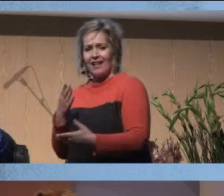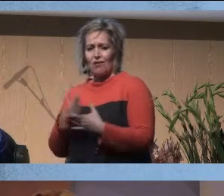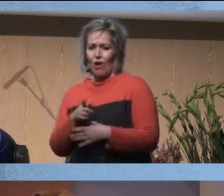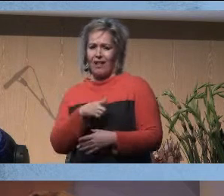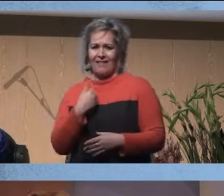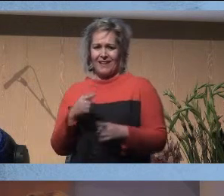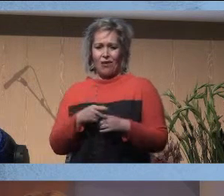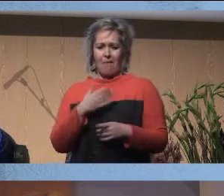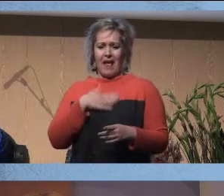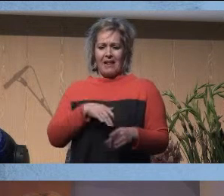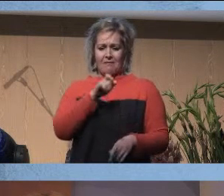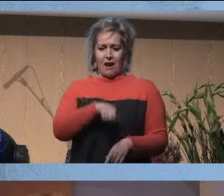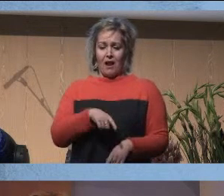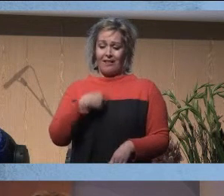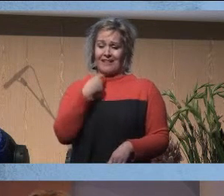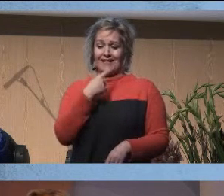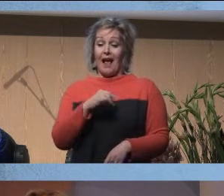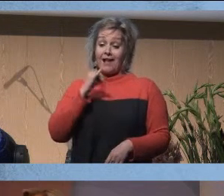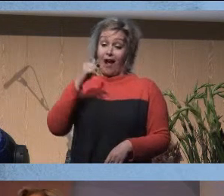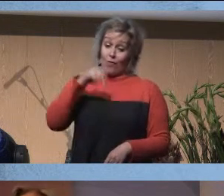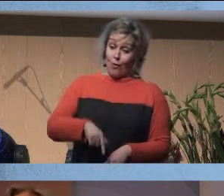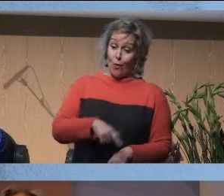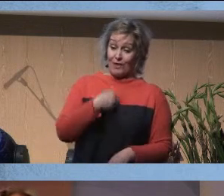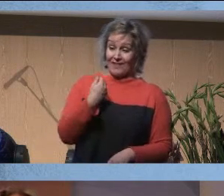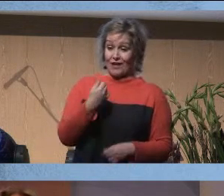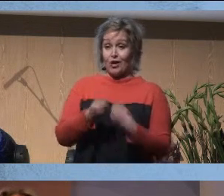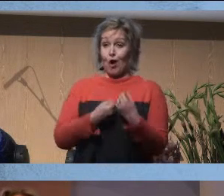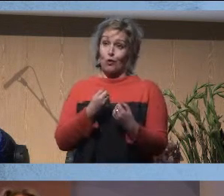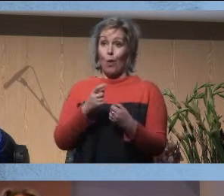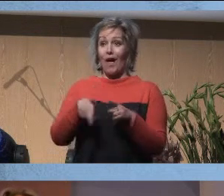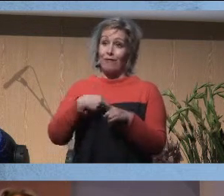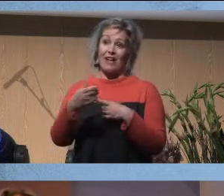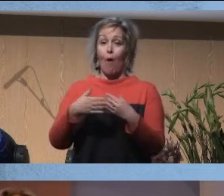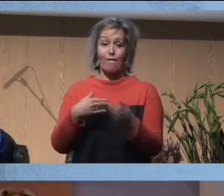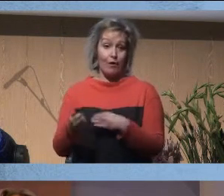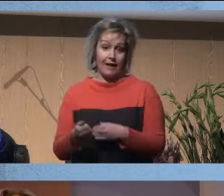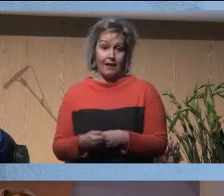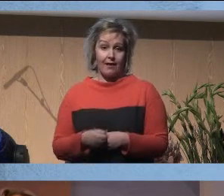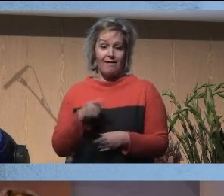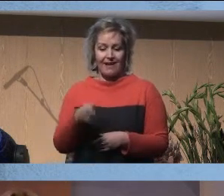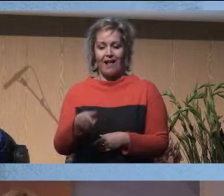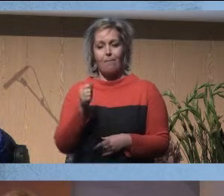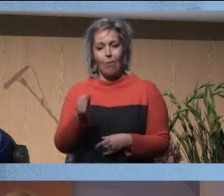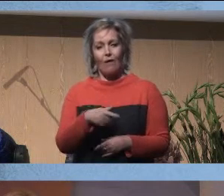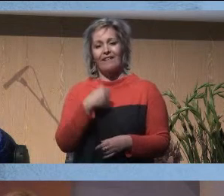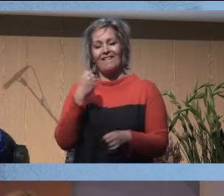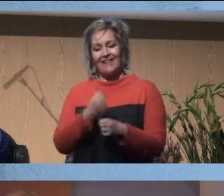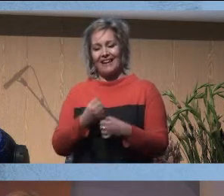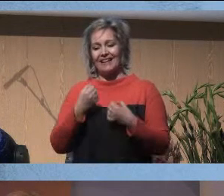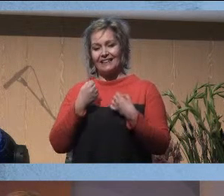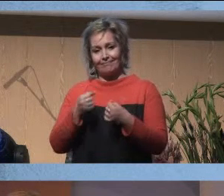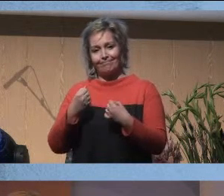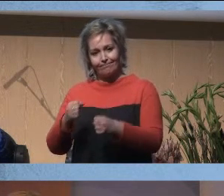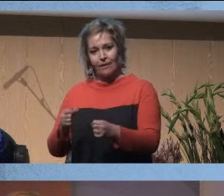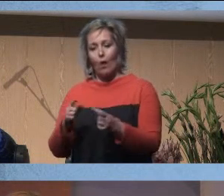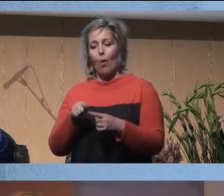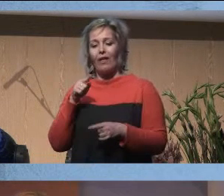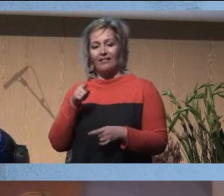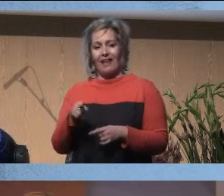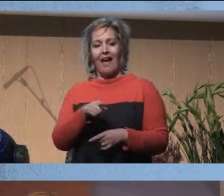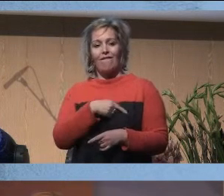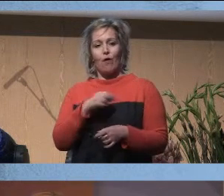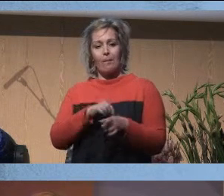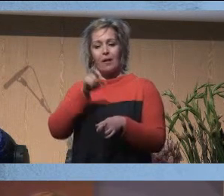som helsepersonell sier at ja, nå skal vi gjøre recovery. For det her må de virkelig driverne inn, og det er